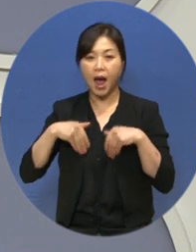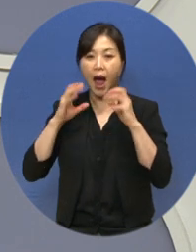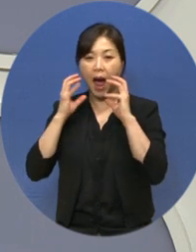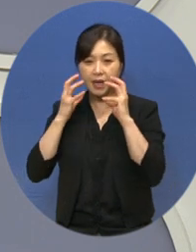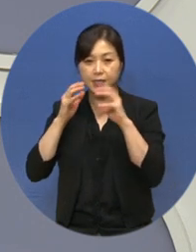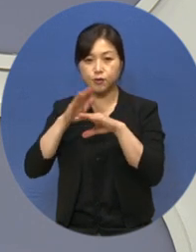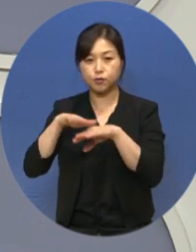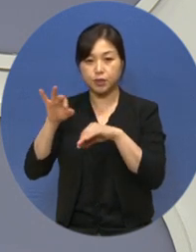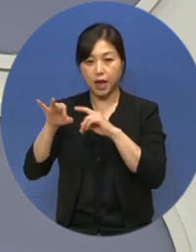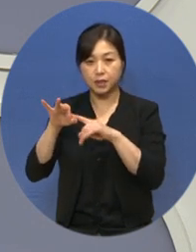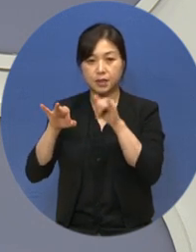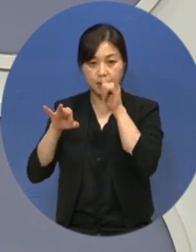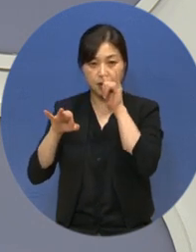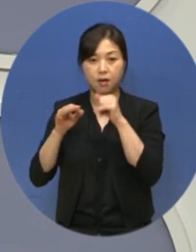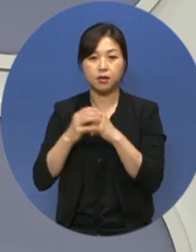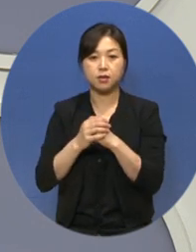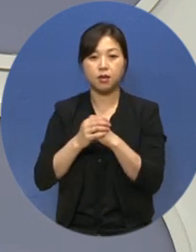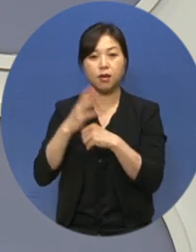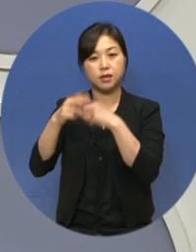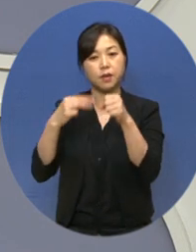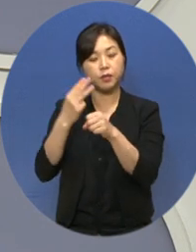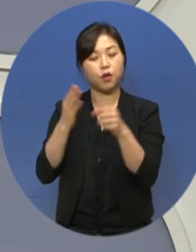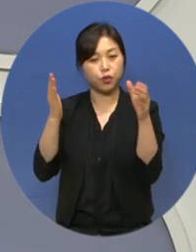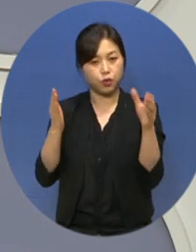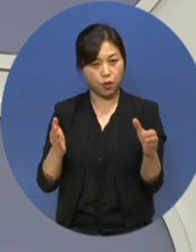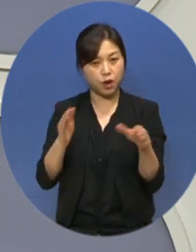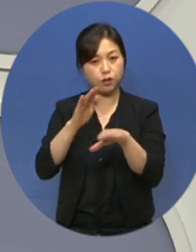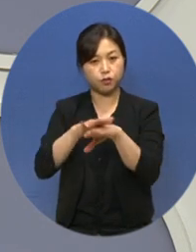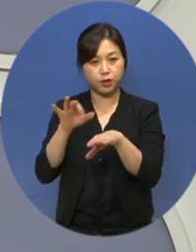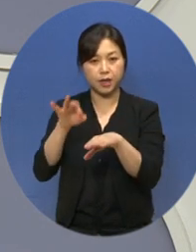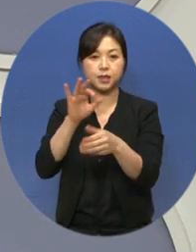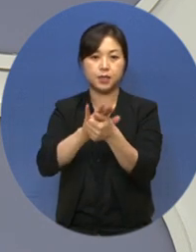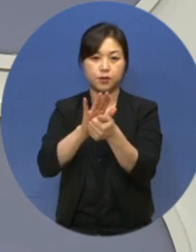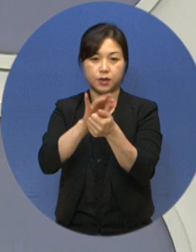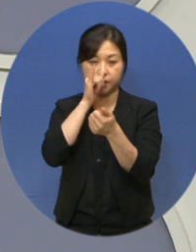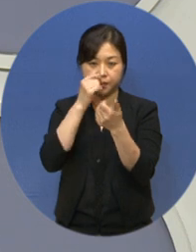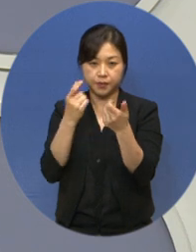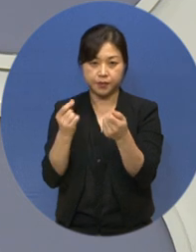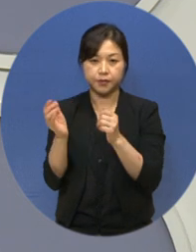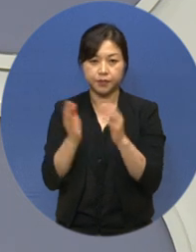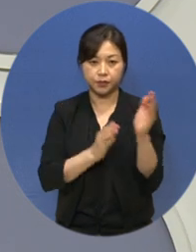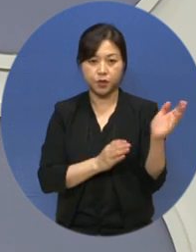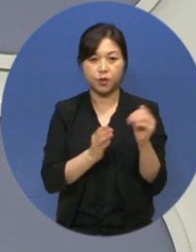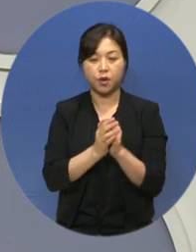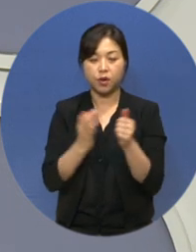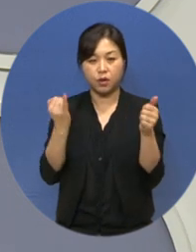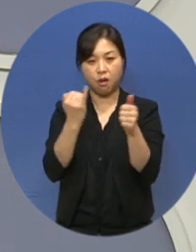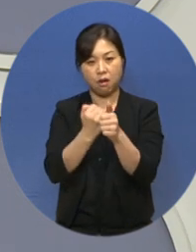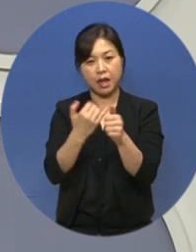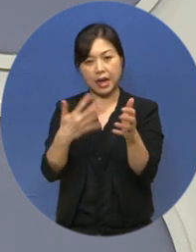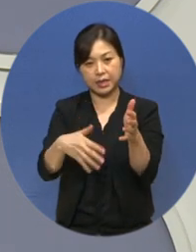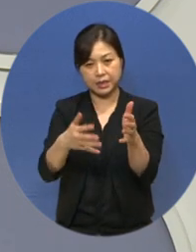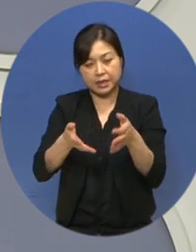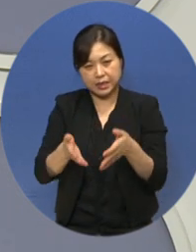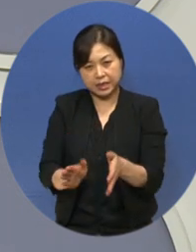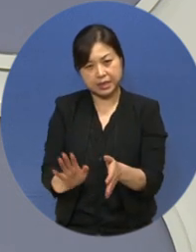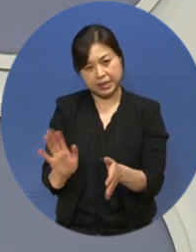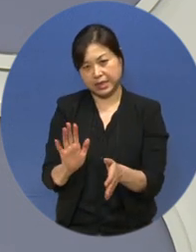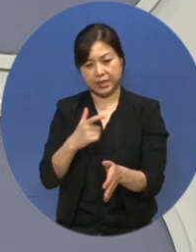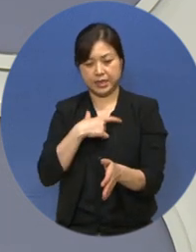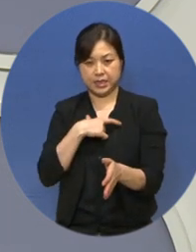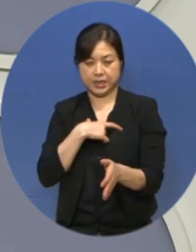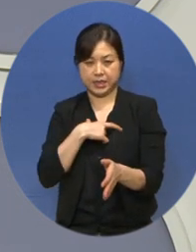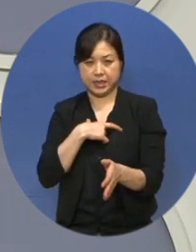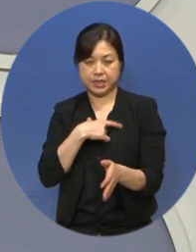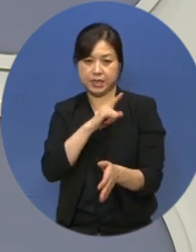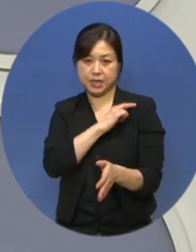지급하는 제도로 투표 있구요 더욱더 이미나 1 이정 채워줄수 된다면 인제 결혼하지 못하고 출산을 꺼리는 가장 커 다니고